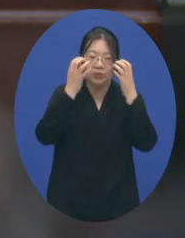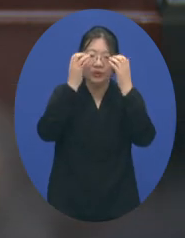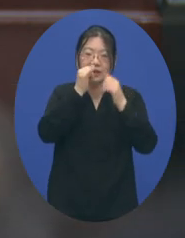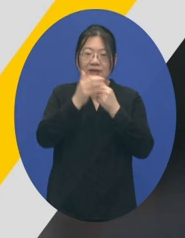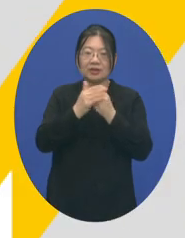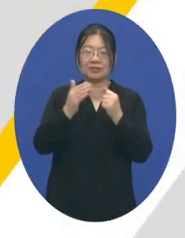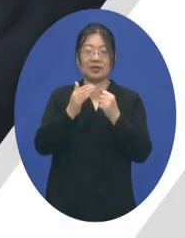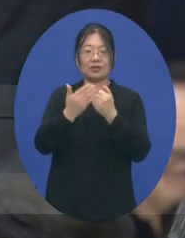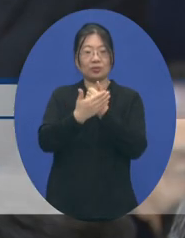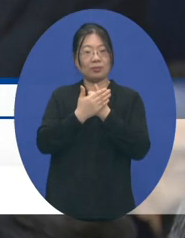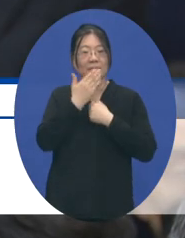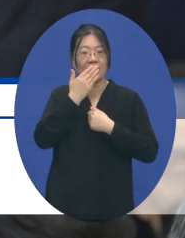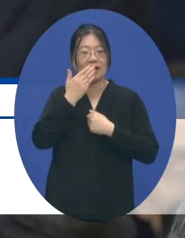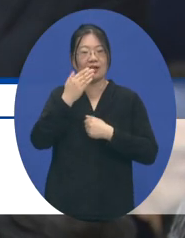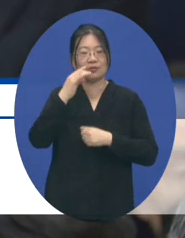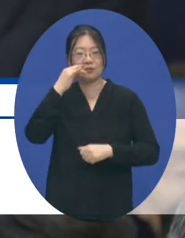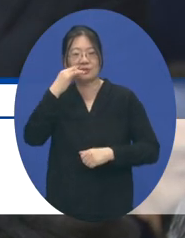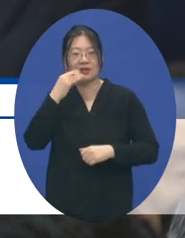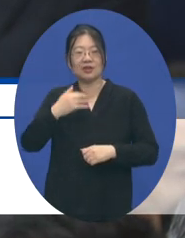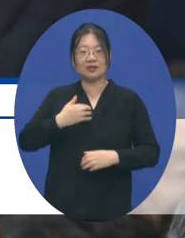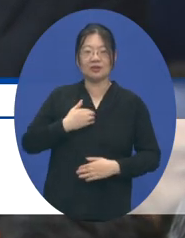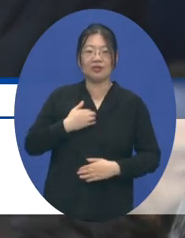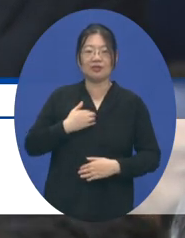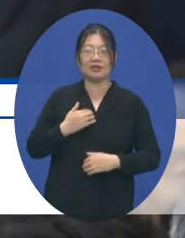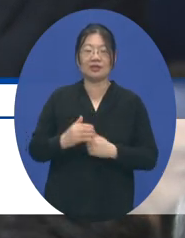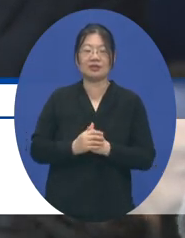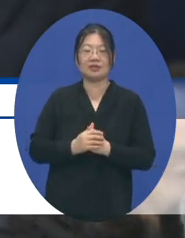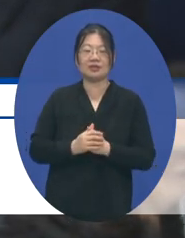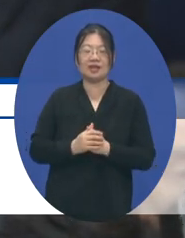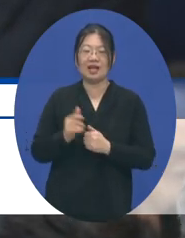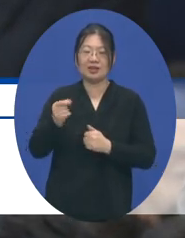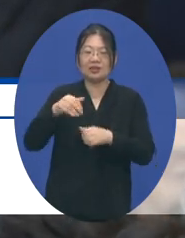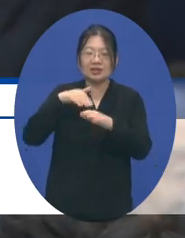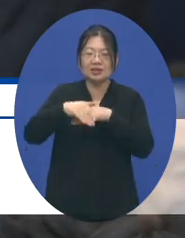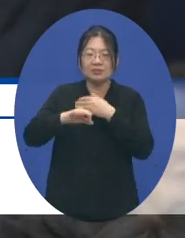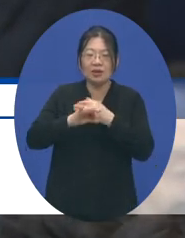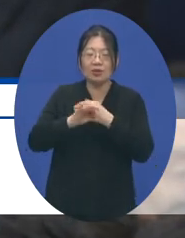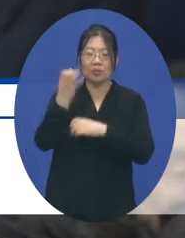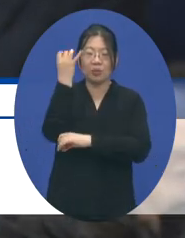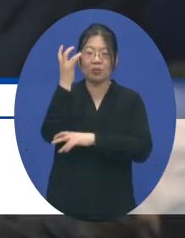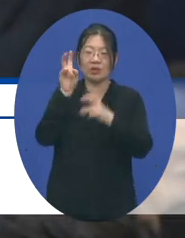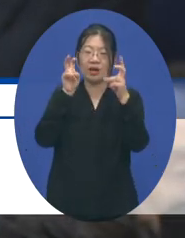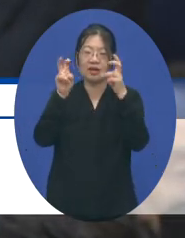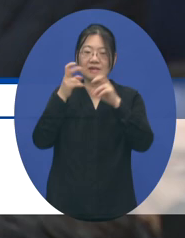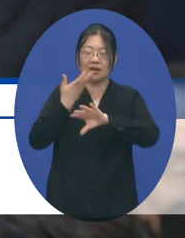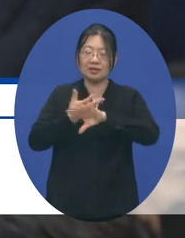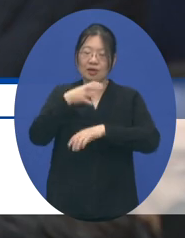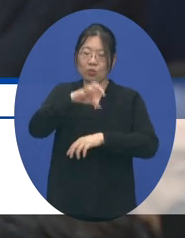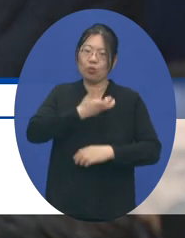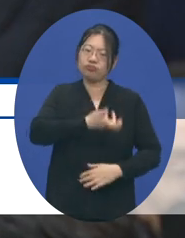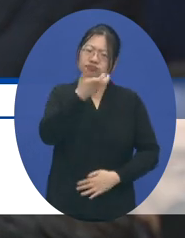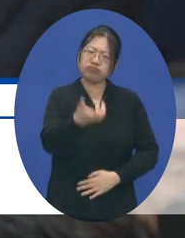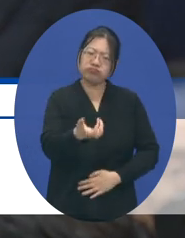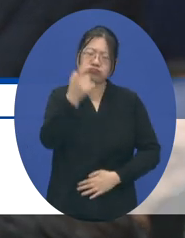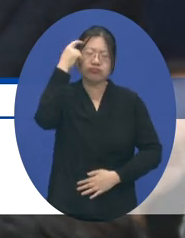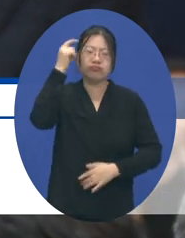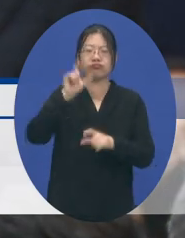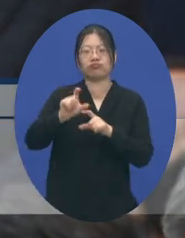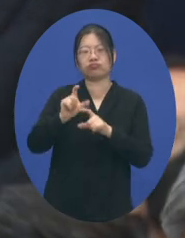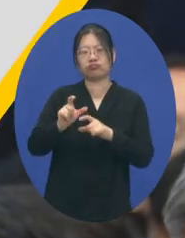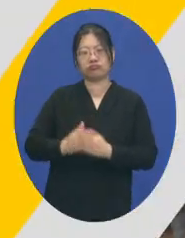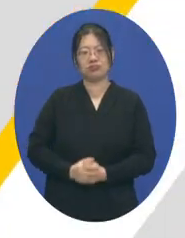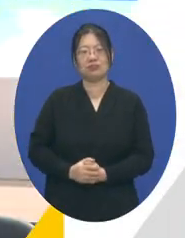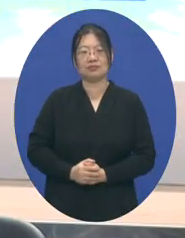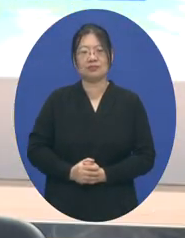있을지도. 저희는 심지어 이러면 우리가 본사를 다른 데로 옮겨야 되나?